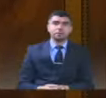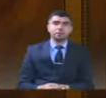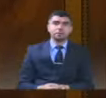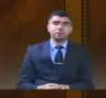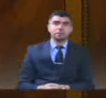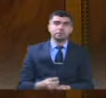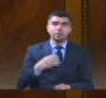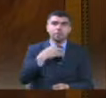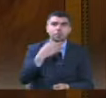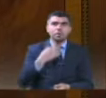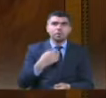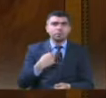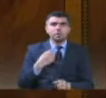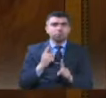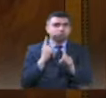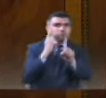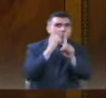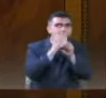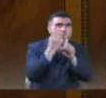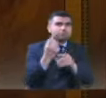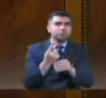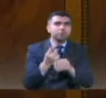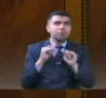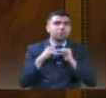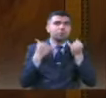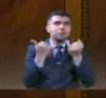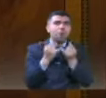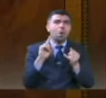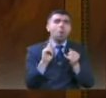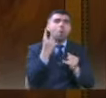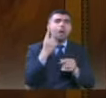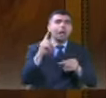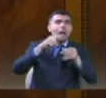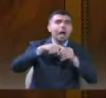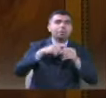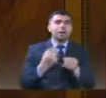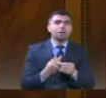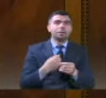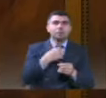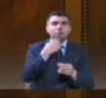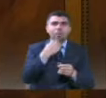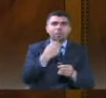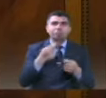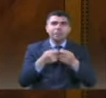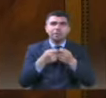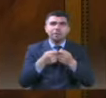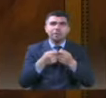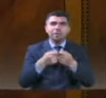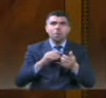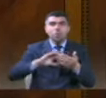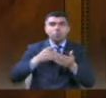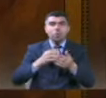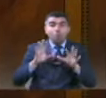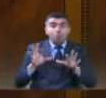فحنايا انا ملي تلاقيت الاخوان مع النقابات اول مره قلت لهم ما تحتاجوش تعذبوا ريوسكم ملي تكون شي